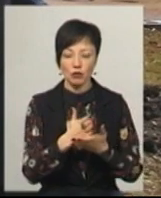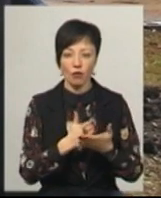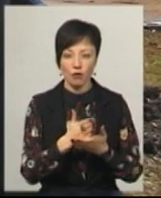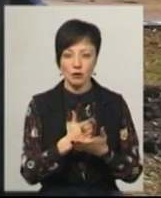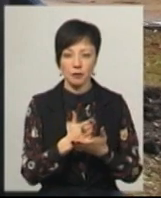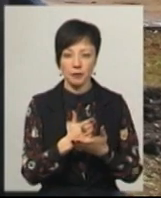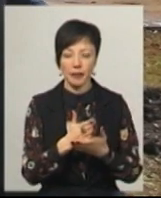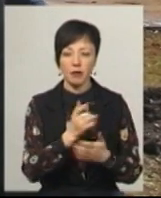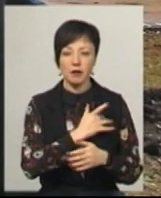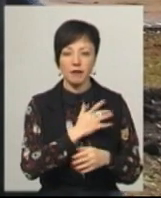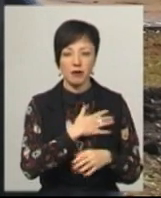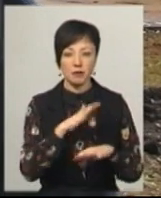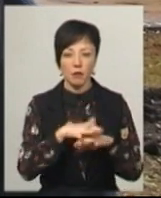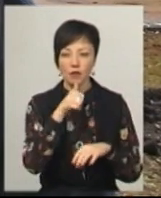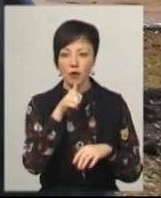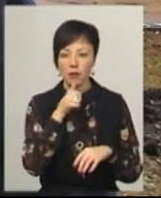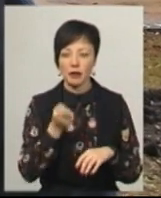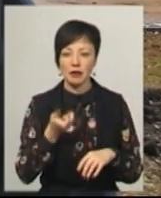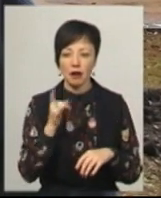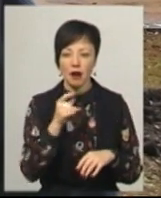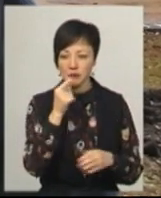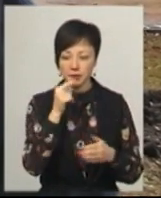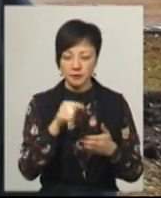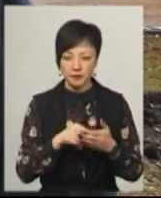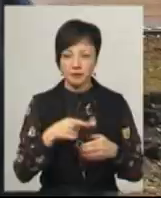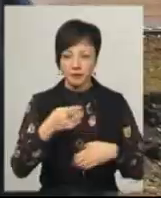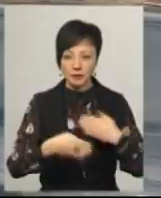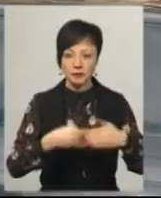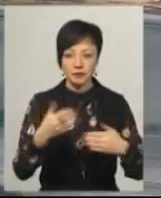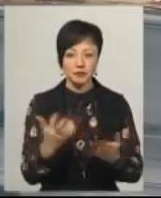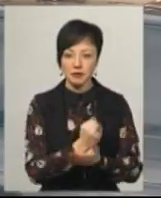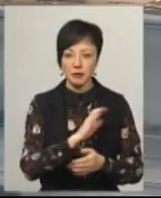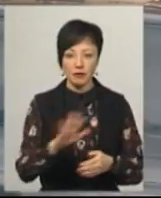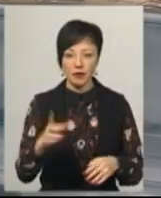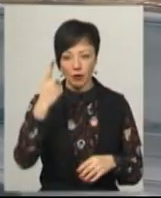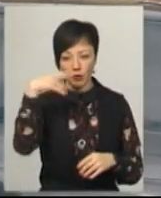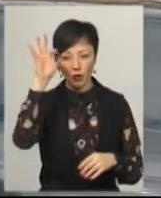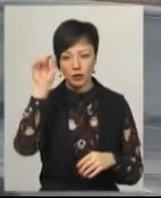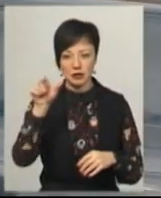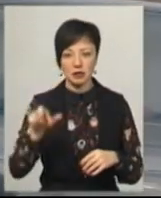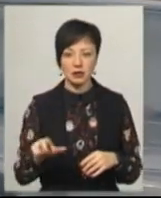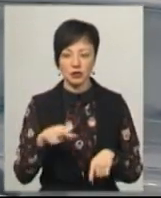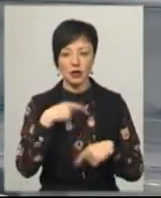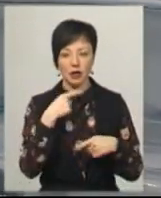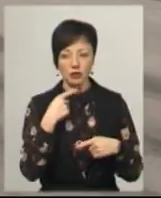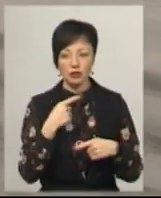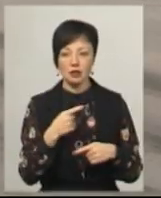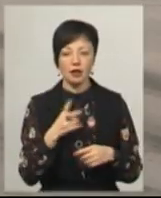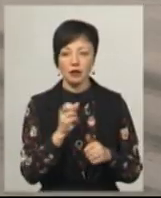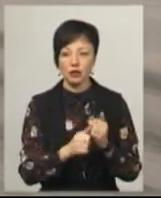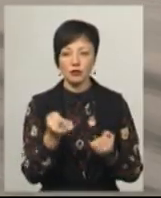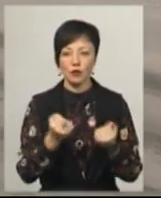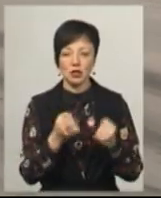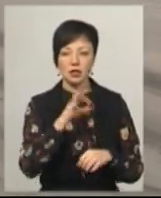Мається на увазі, що приват. Пробував пару раз пройти, але не вийшло. Поліцейський Мирослав Гліненко каже, що не часто